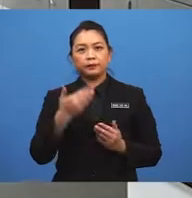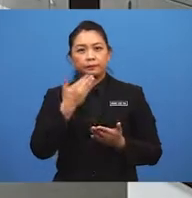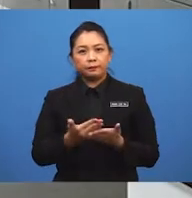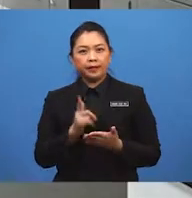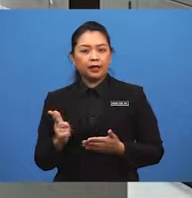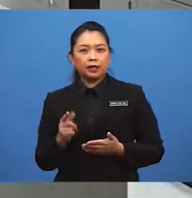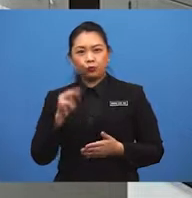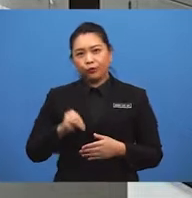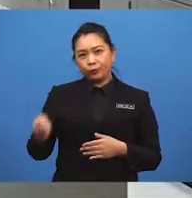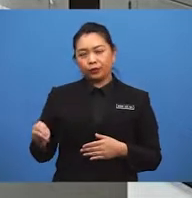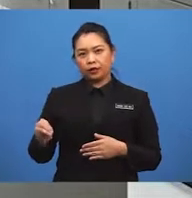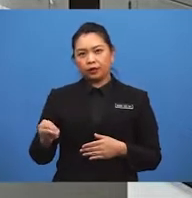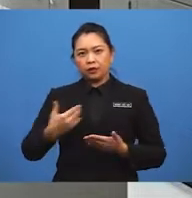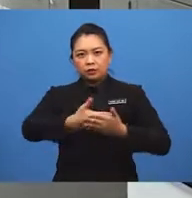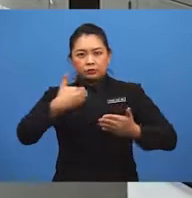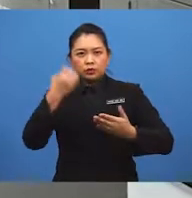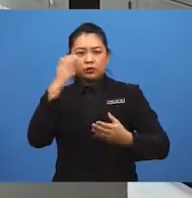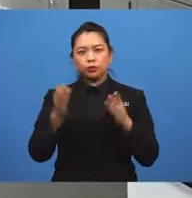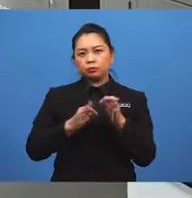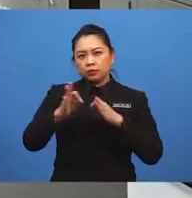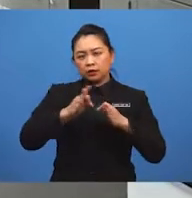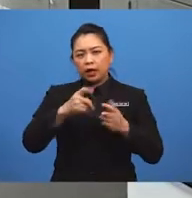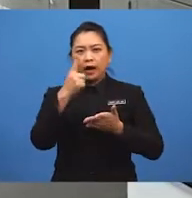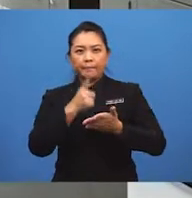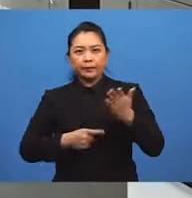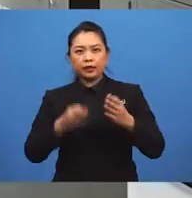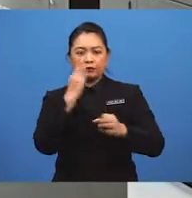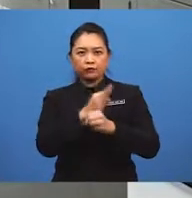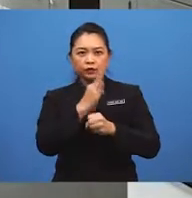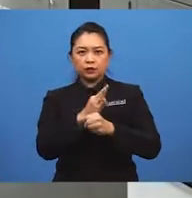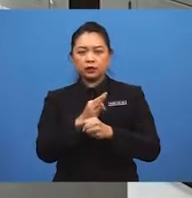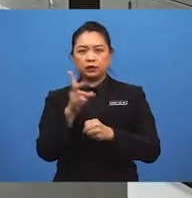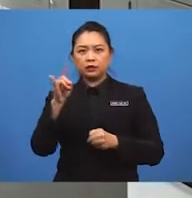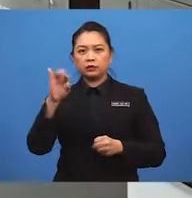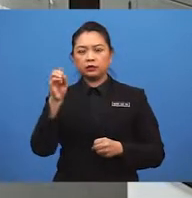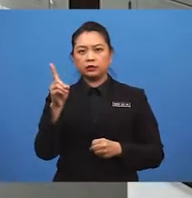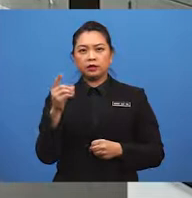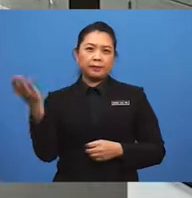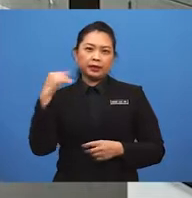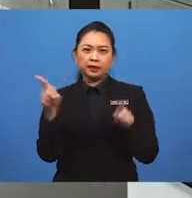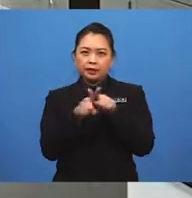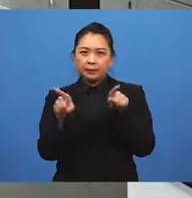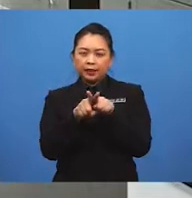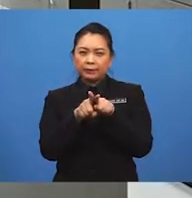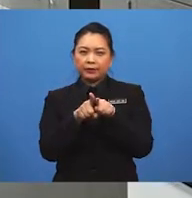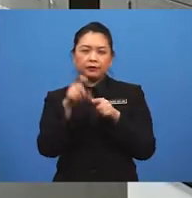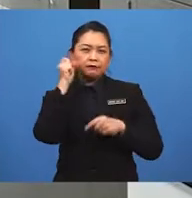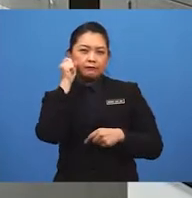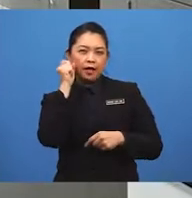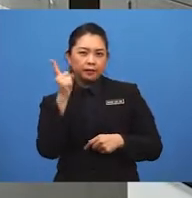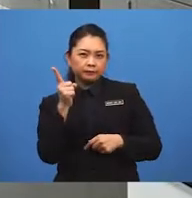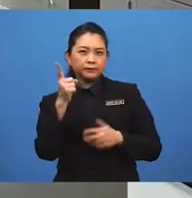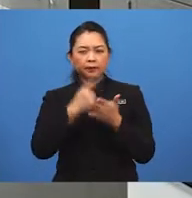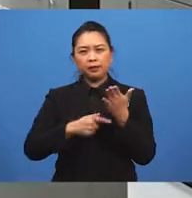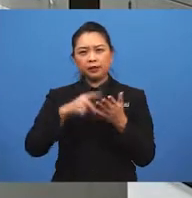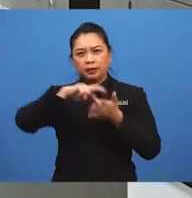Baiklah murid-murid, sebelum cikgu menerangkan apakah fungsi diod ini, mari sama-sama kita memahami